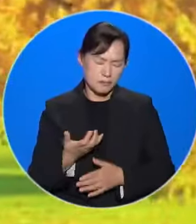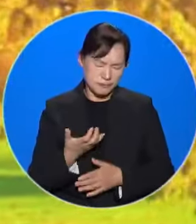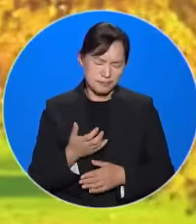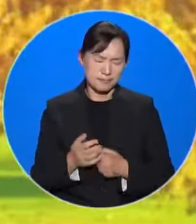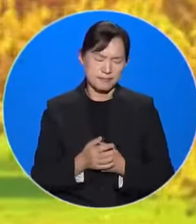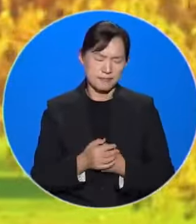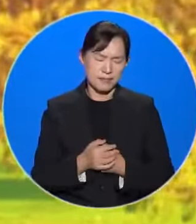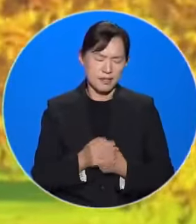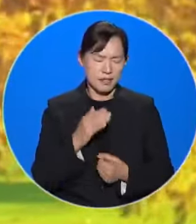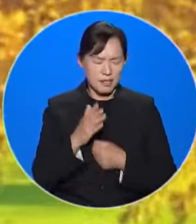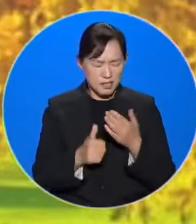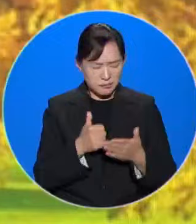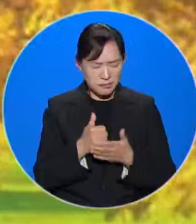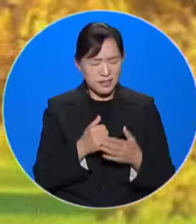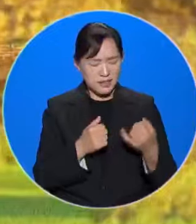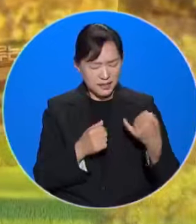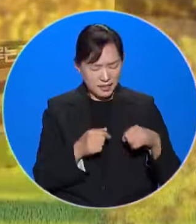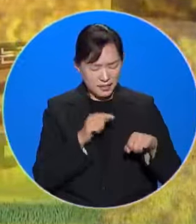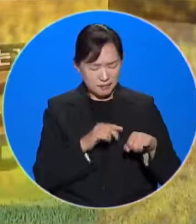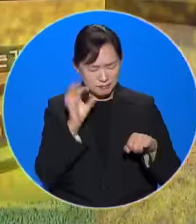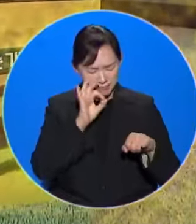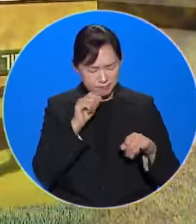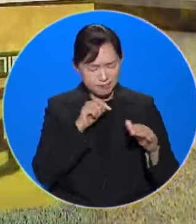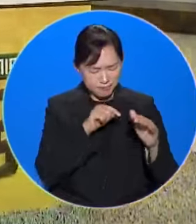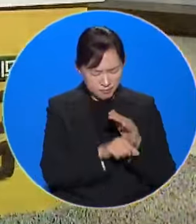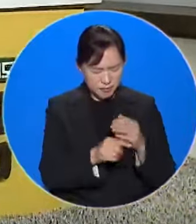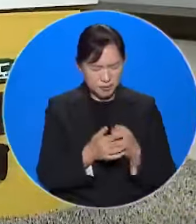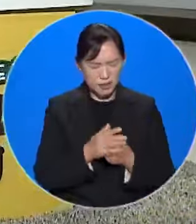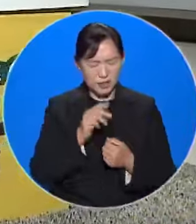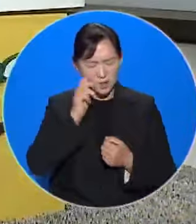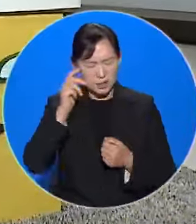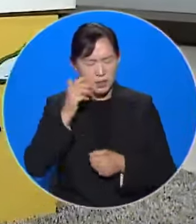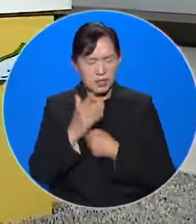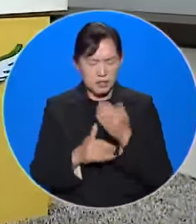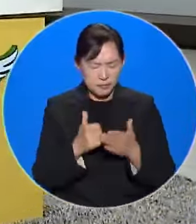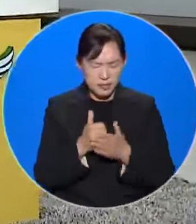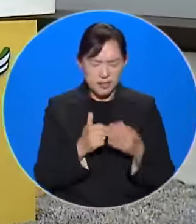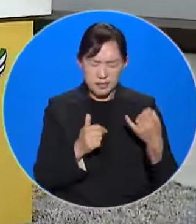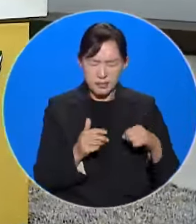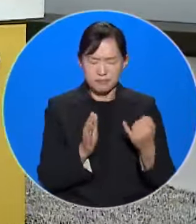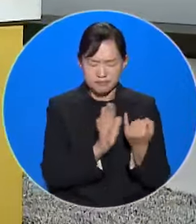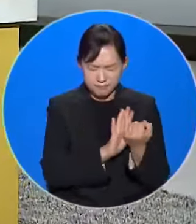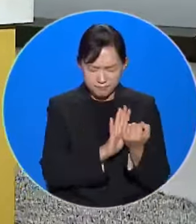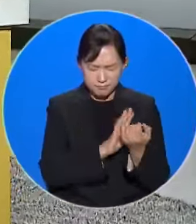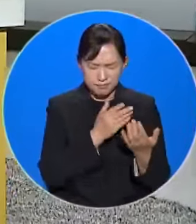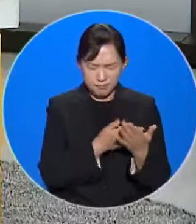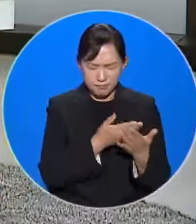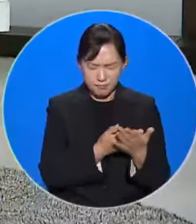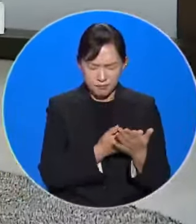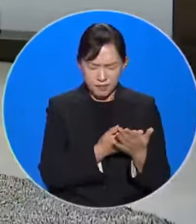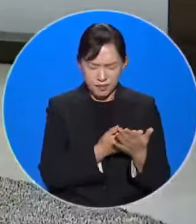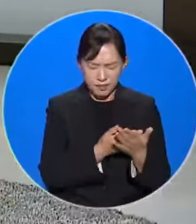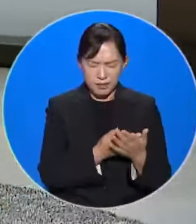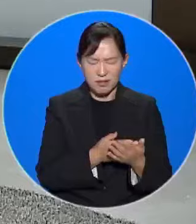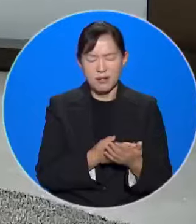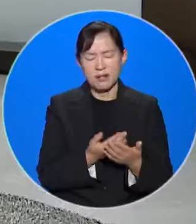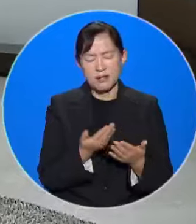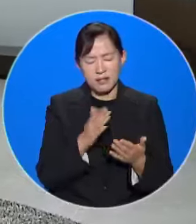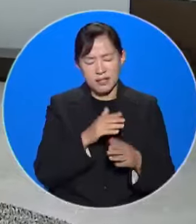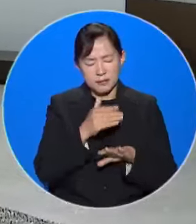우리 딸 가운데 이 시간 찾아가 주시고 성령 하나님께서 그 딸을 어루만져 주시옵소서. 하나님, 그래도 감사한